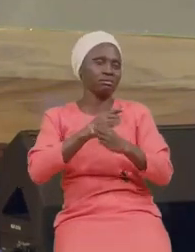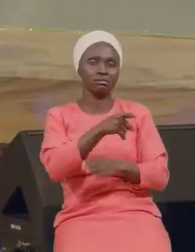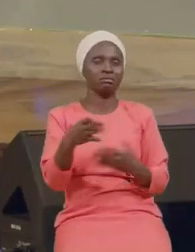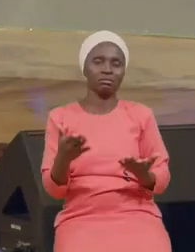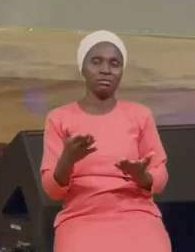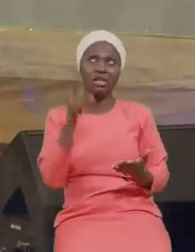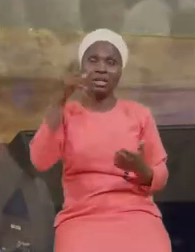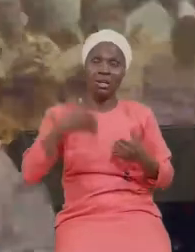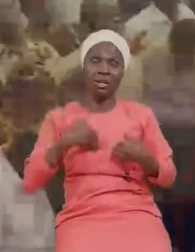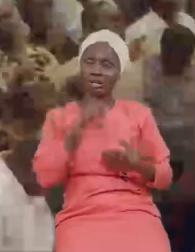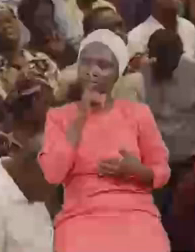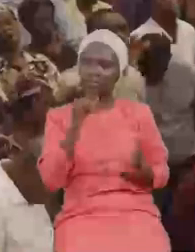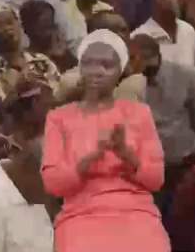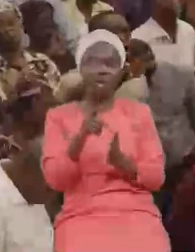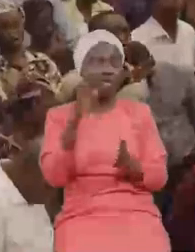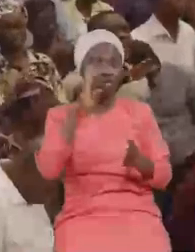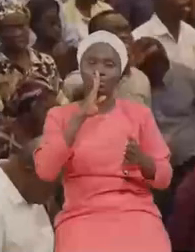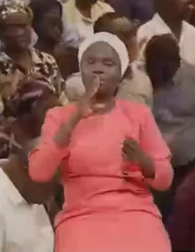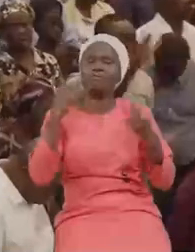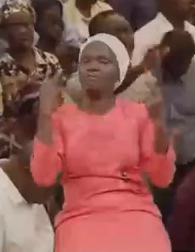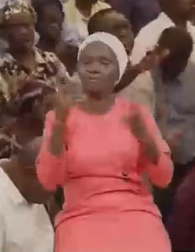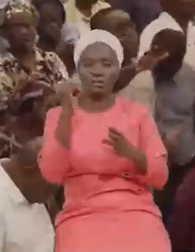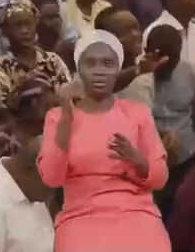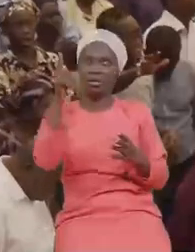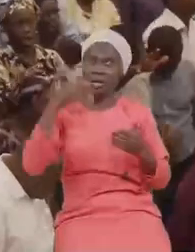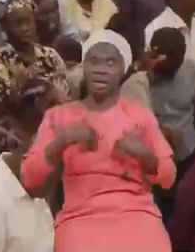que tu seras victorieux il t'a assuré